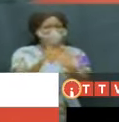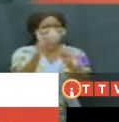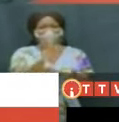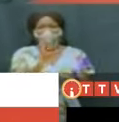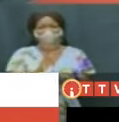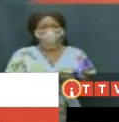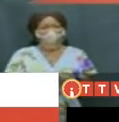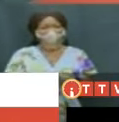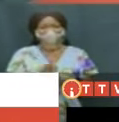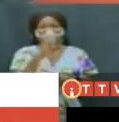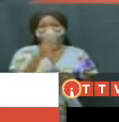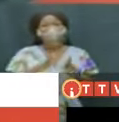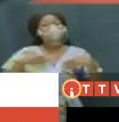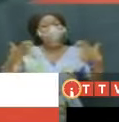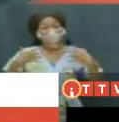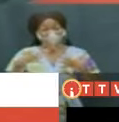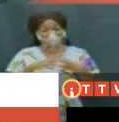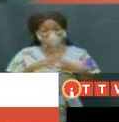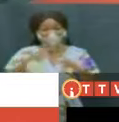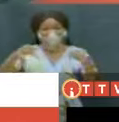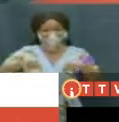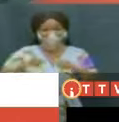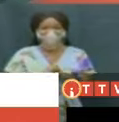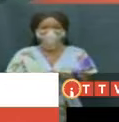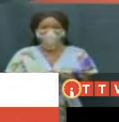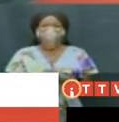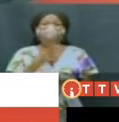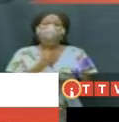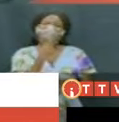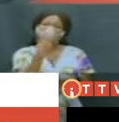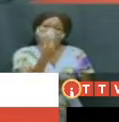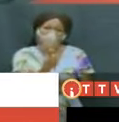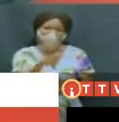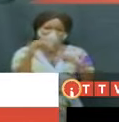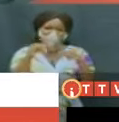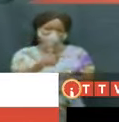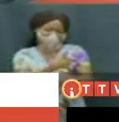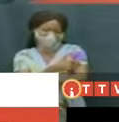lero ndiyonena kuti mdziko muno tsopano talandira katemera wa